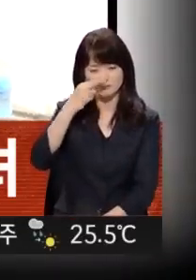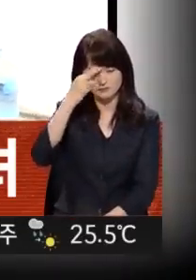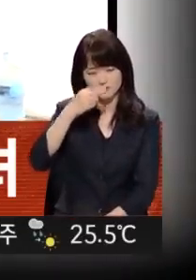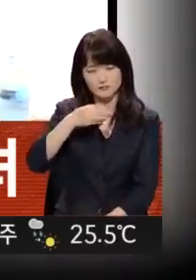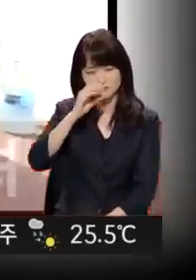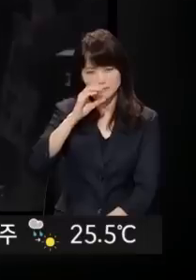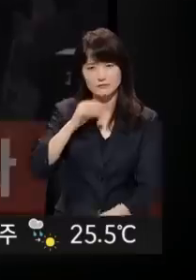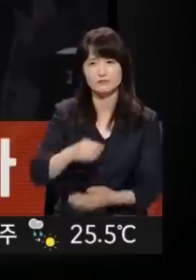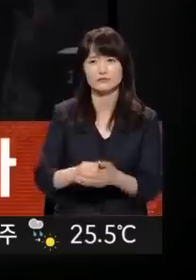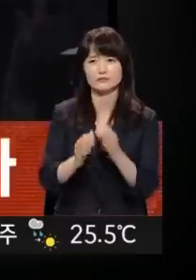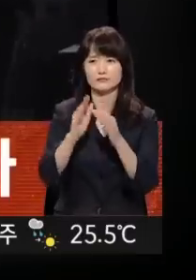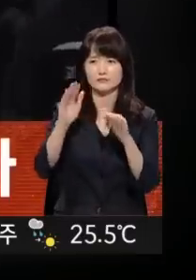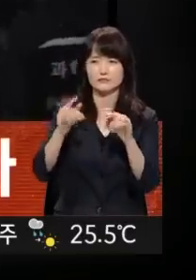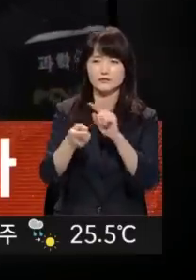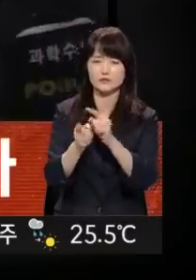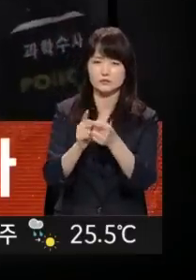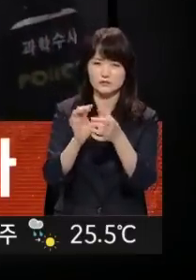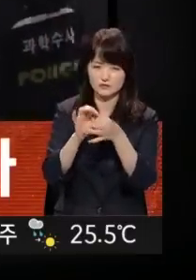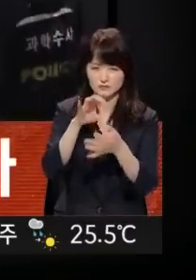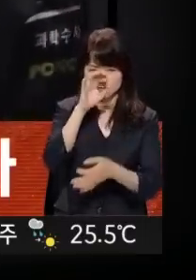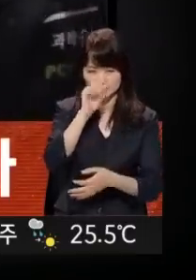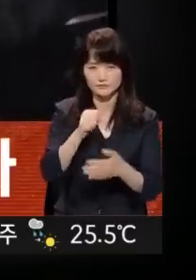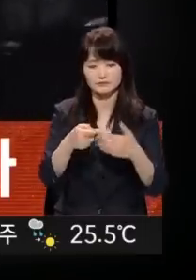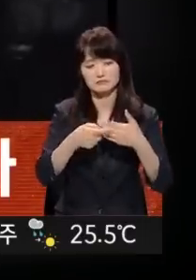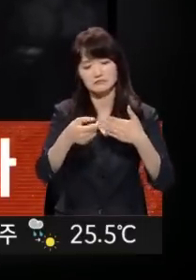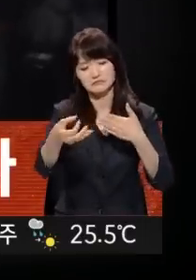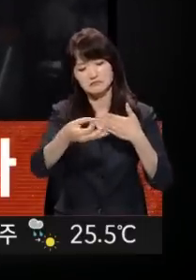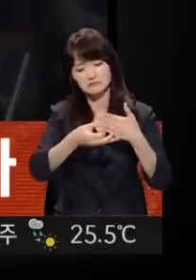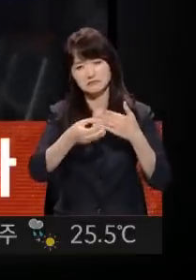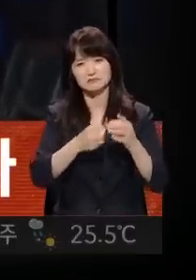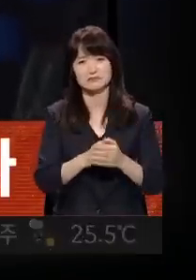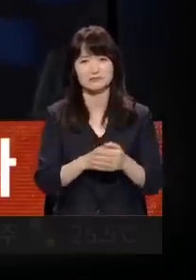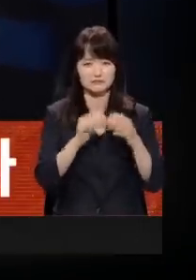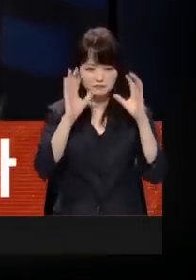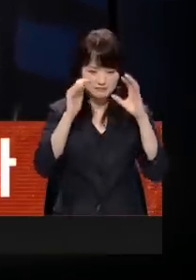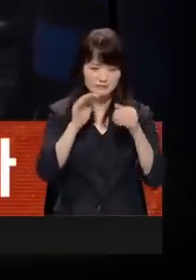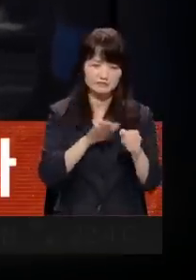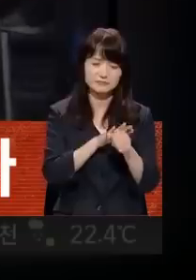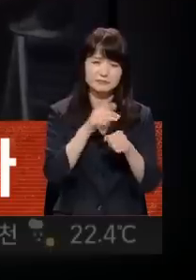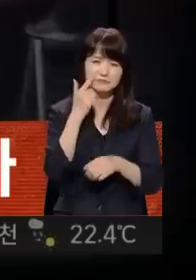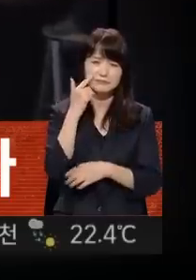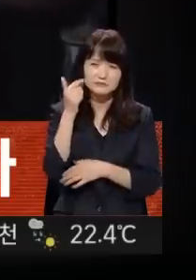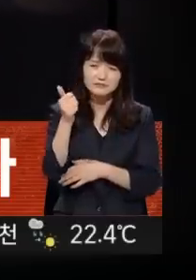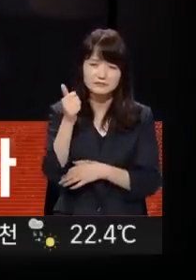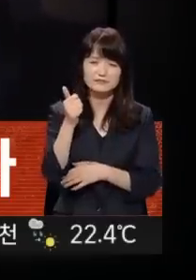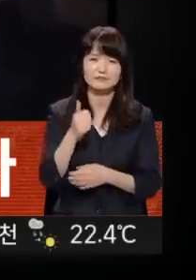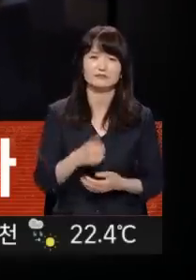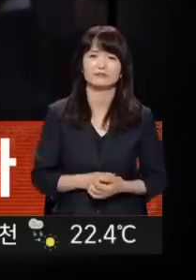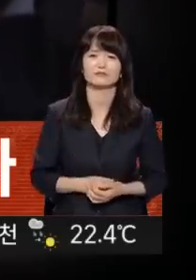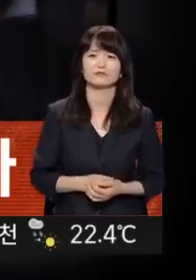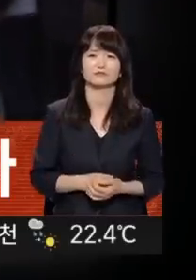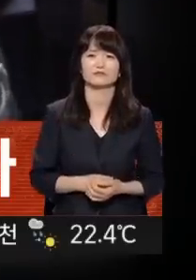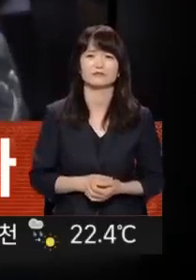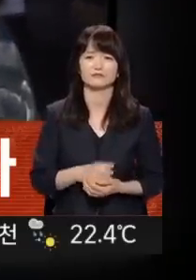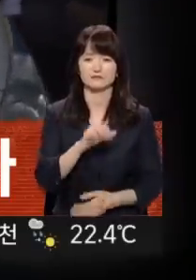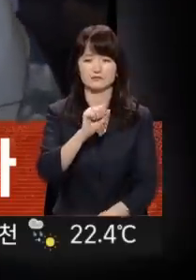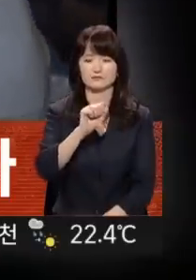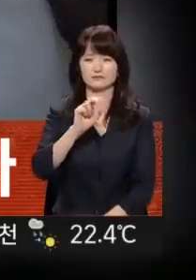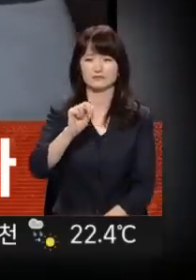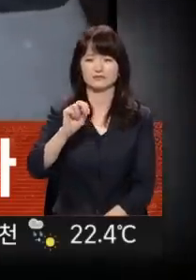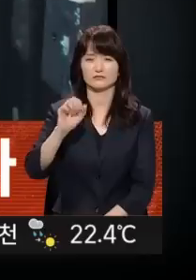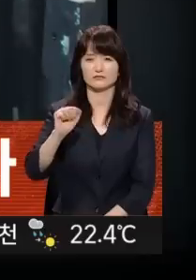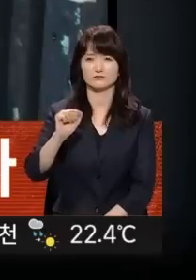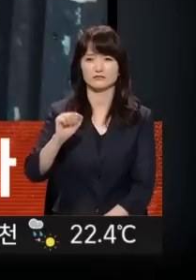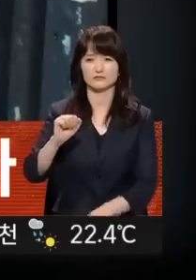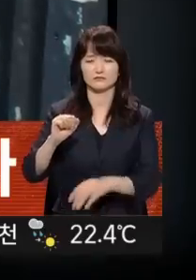좋은 부부라고 유명했다고 하고요 겉으로 보기에는 아이들을 사랑하는 아빠 그 자체였습니다 SNS 계정 프로필 사진도